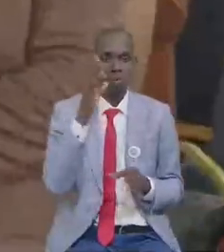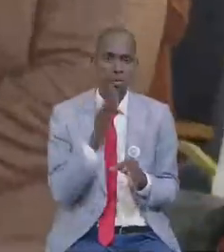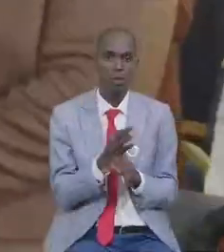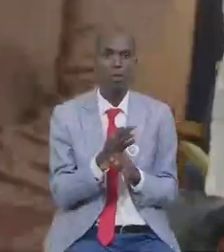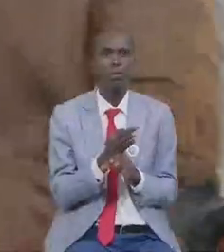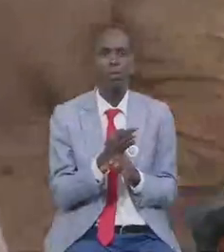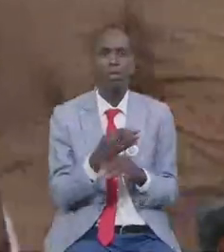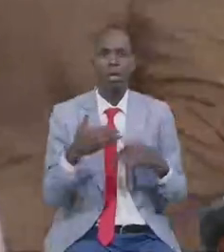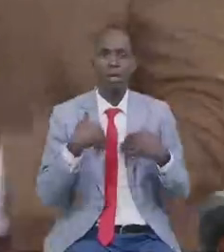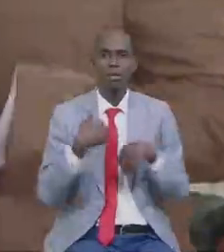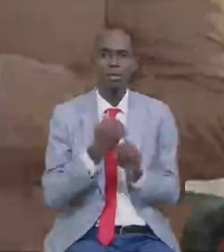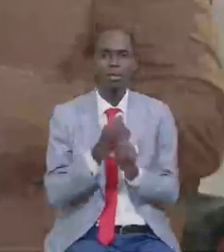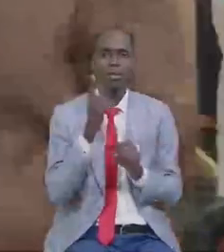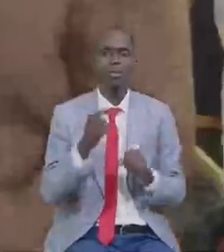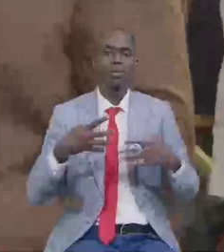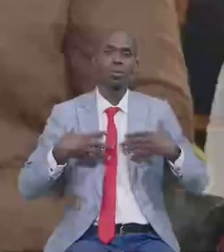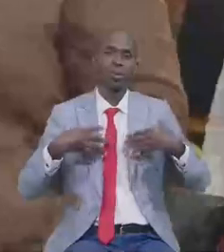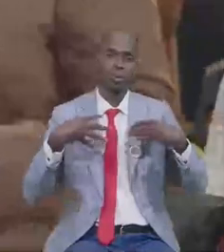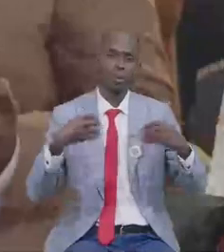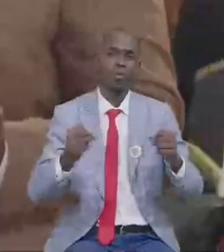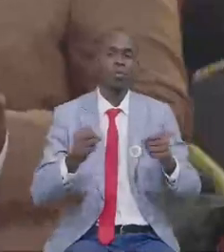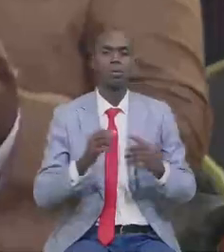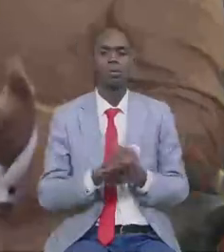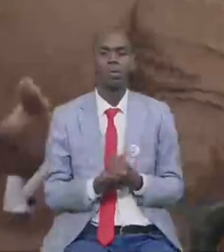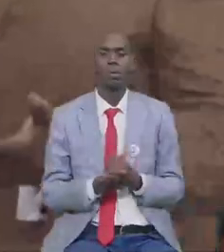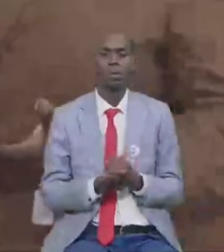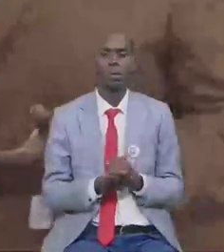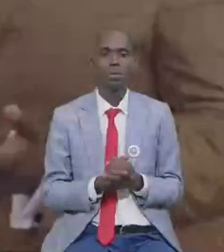Ta foi t'a guéri.